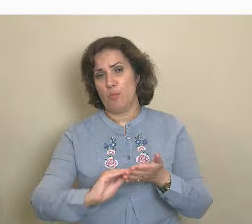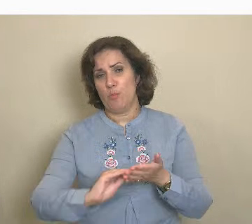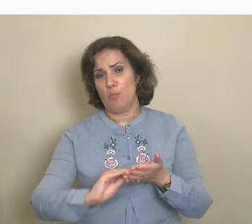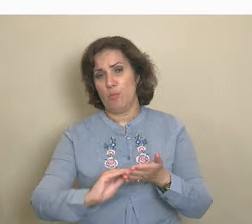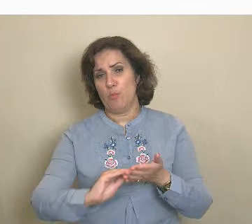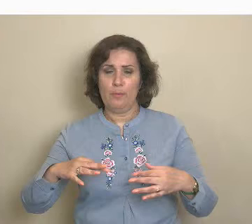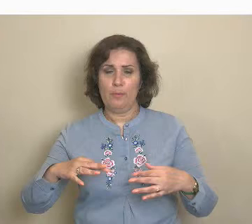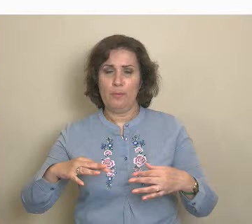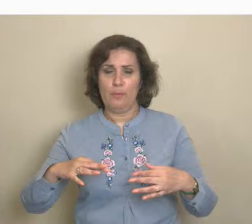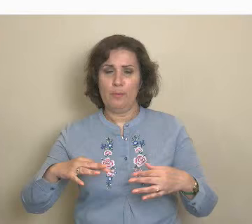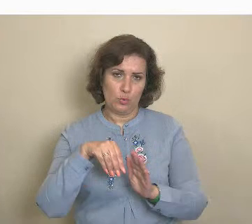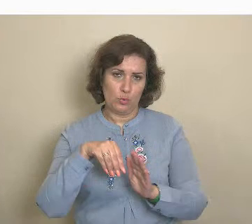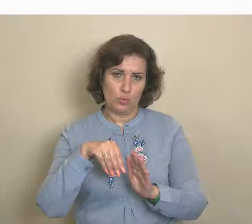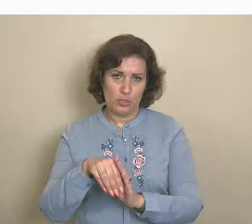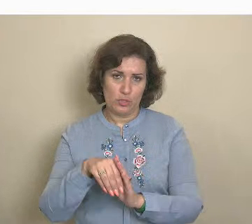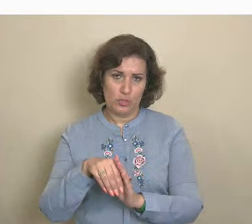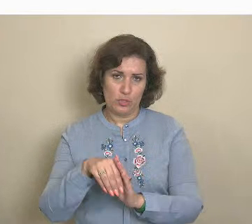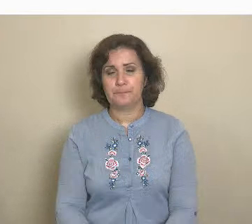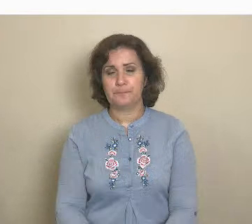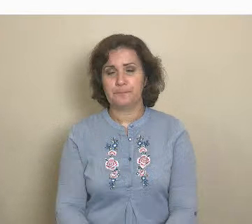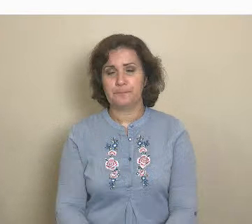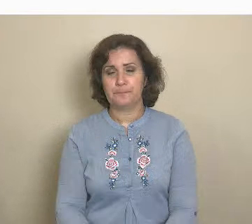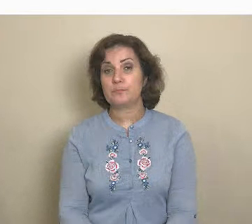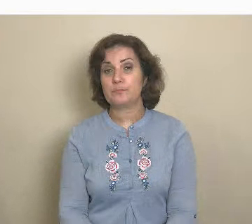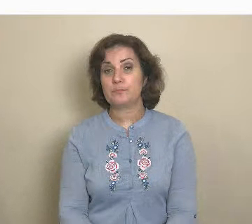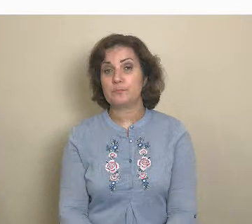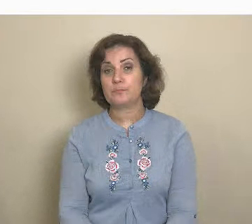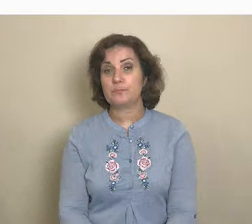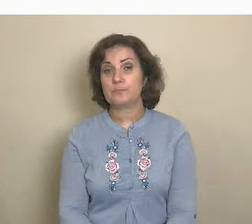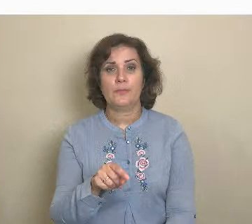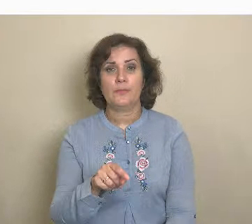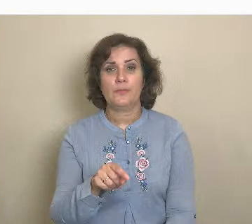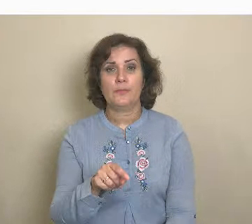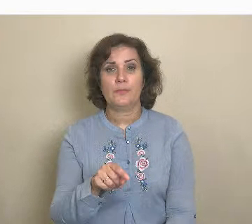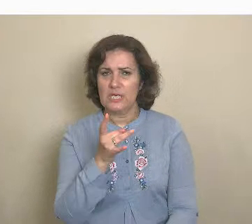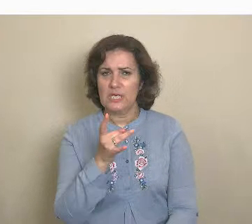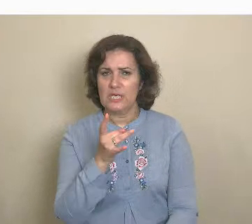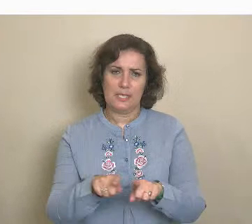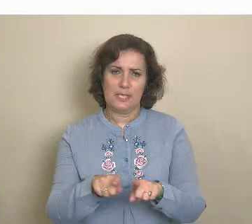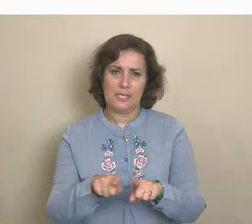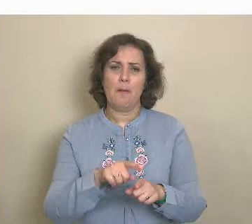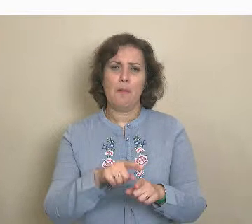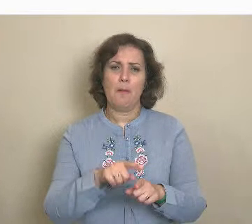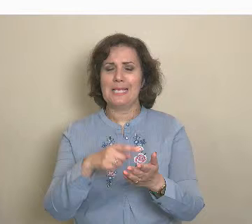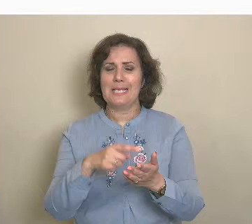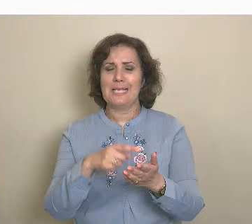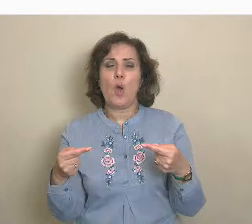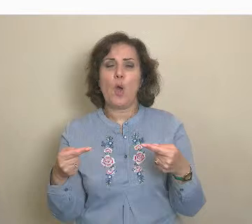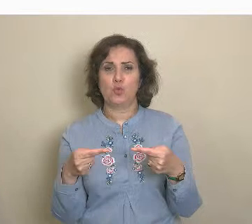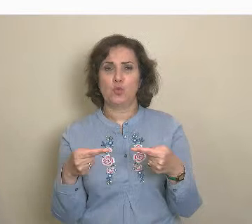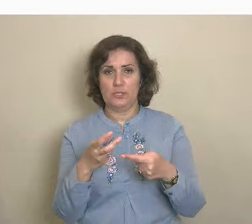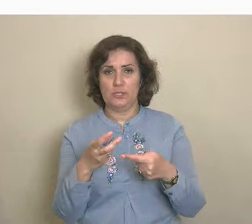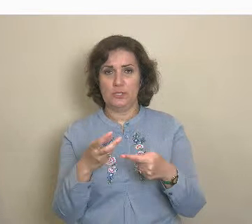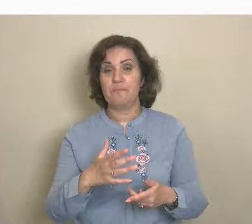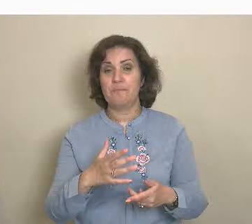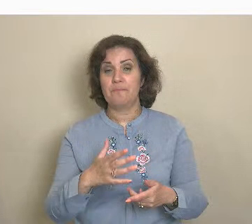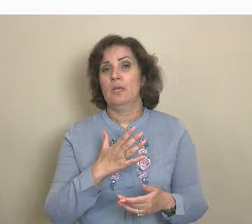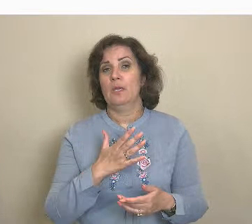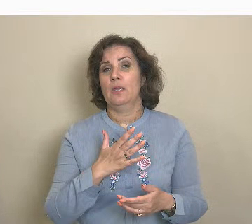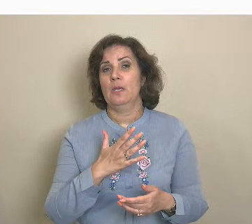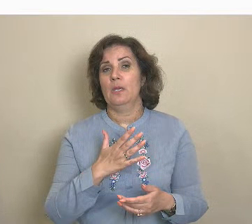підрахунок protocols голосів on the виборців. results of tabulation. To specify.